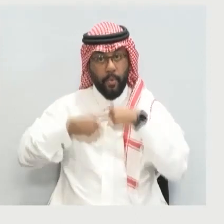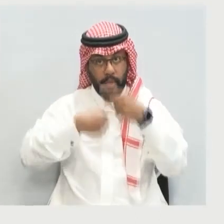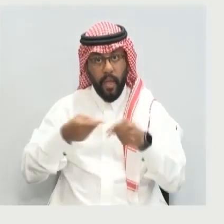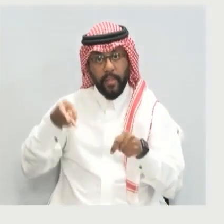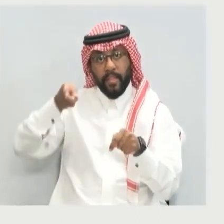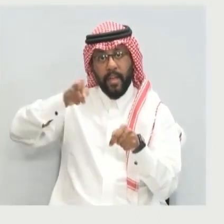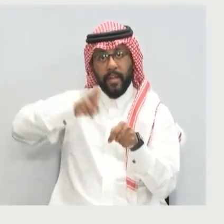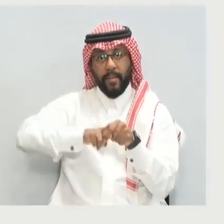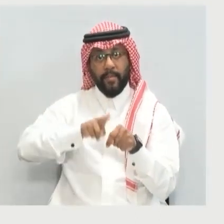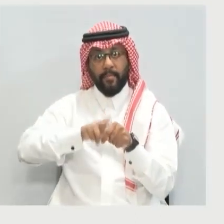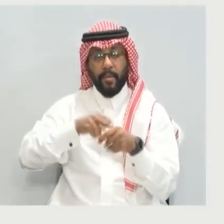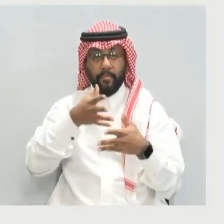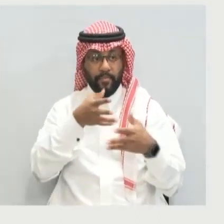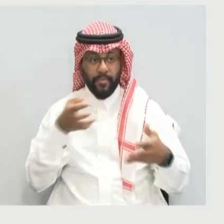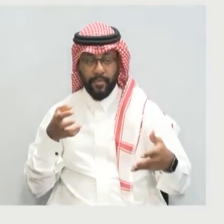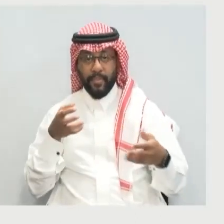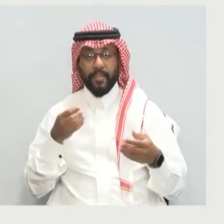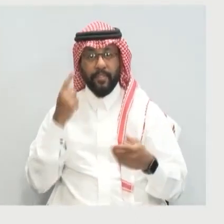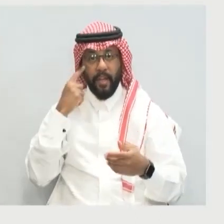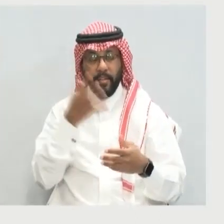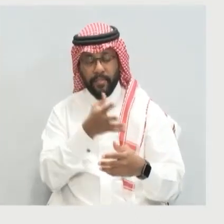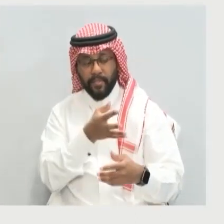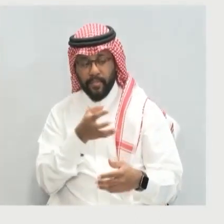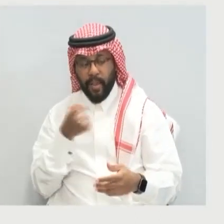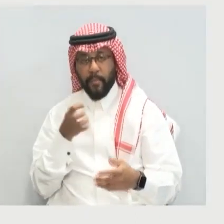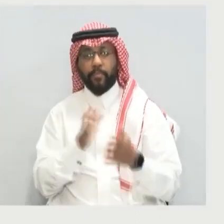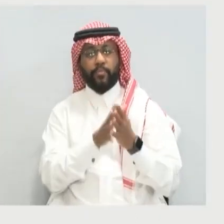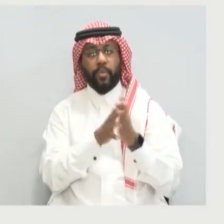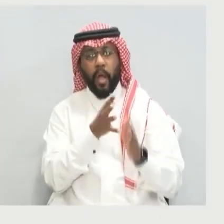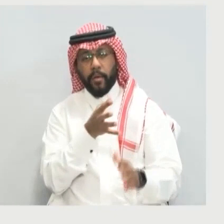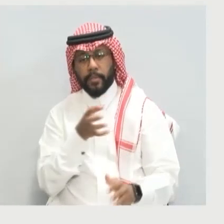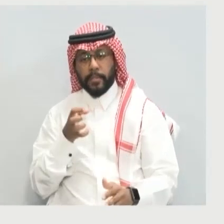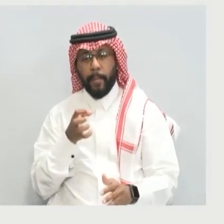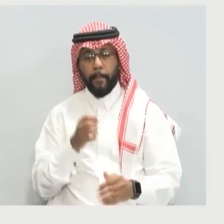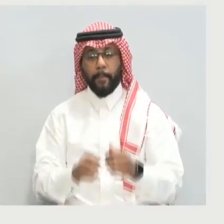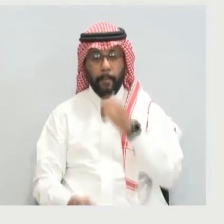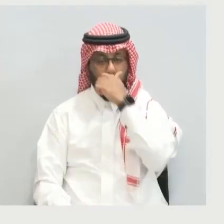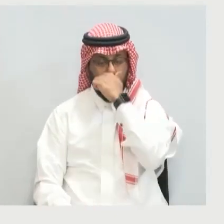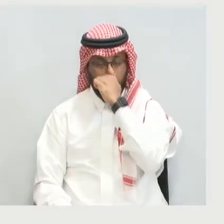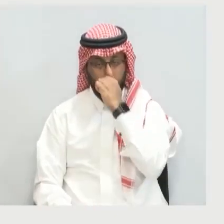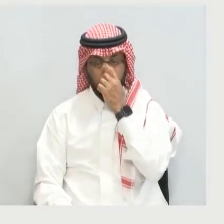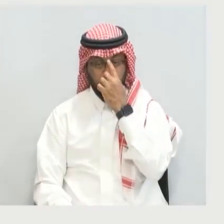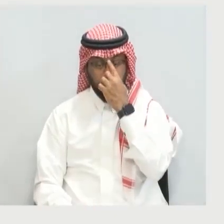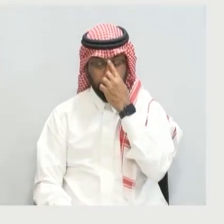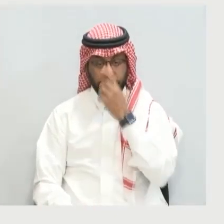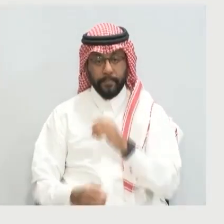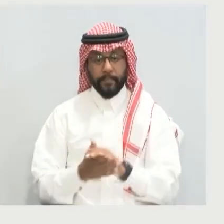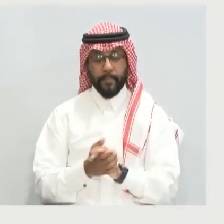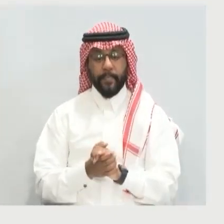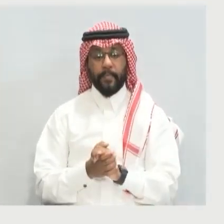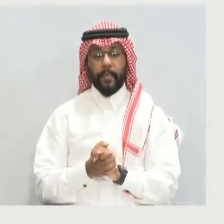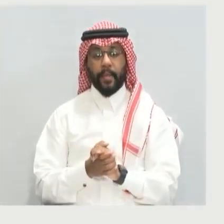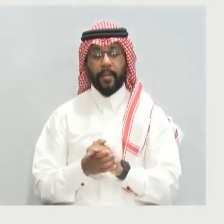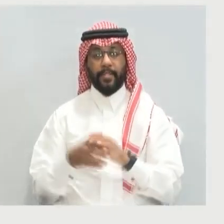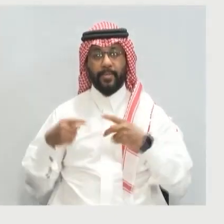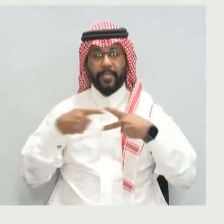المواد المتفاعله مره اخرى بالتالي سيمتص الطاقه لنرى الان الاسهم الخاصه